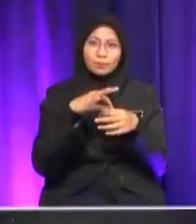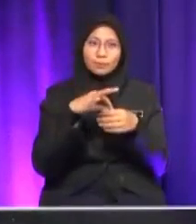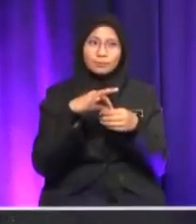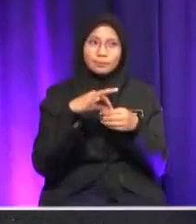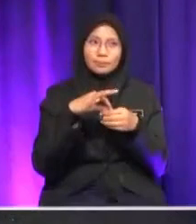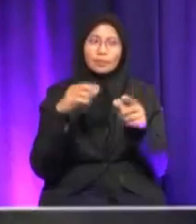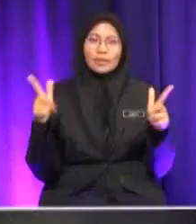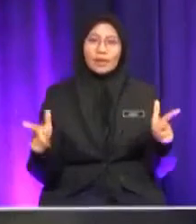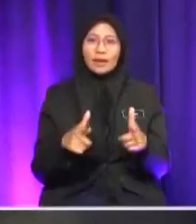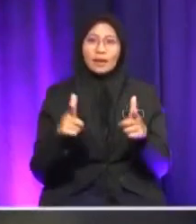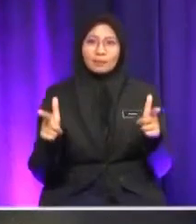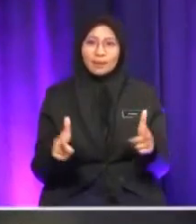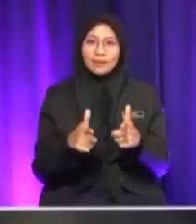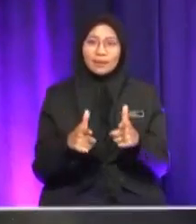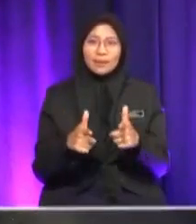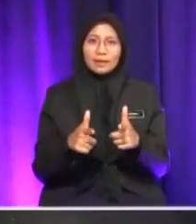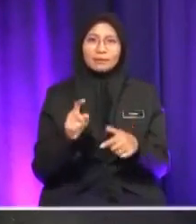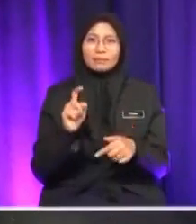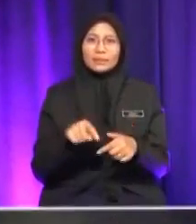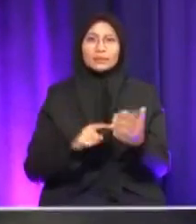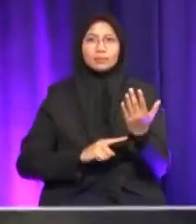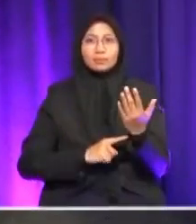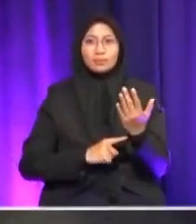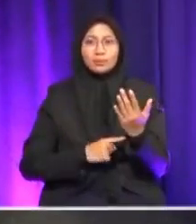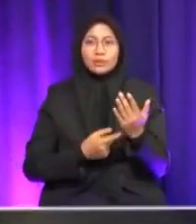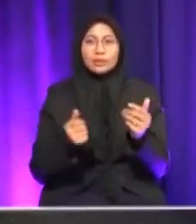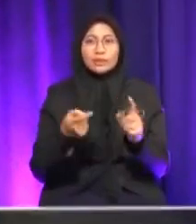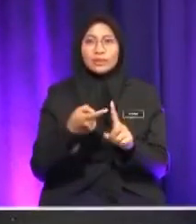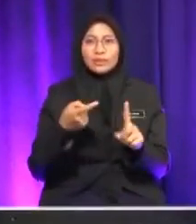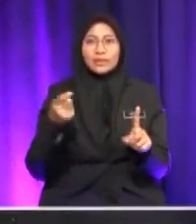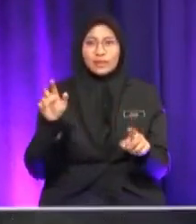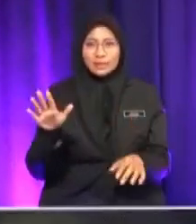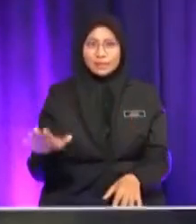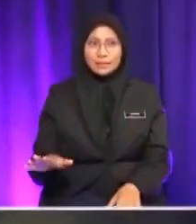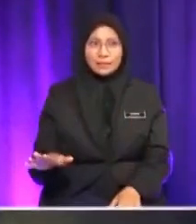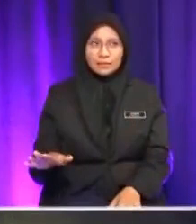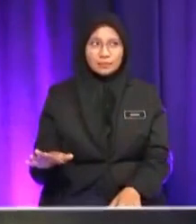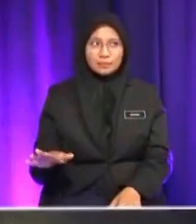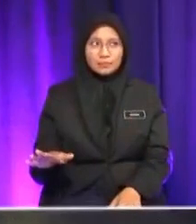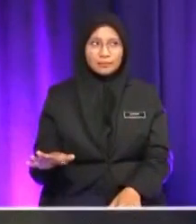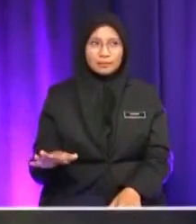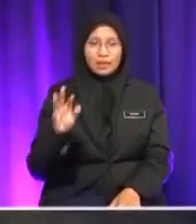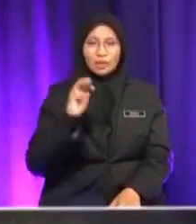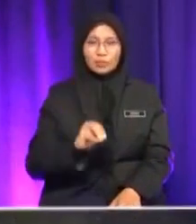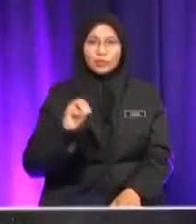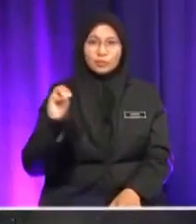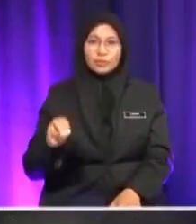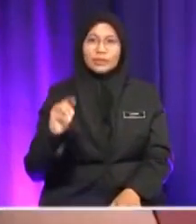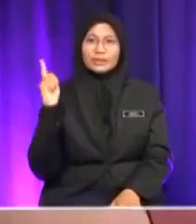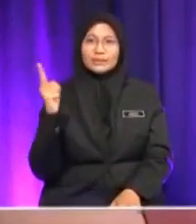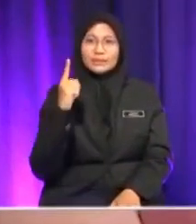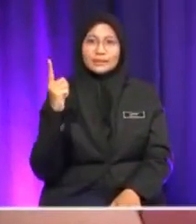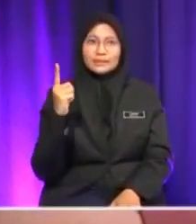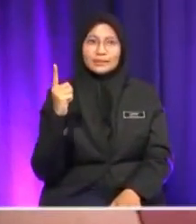satu amalan yang kita perlu mulakan sejak kecil lagi. Dan dalam kalangan murid-murid, cikgu selalu galakkan untuk